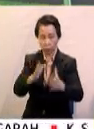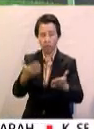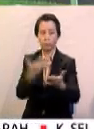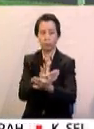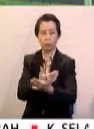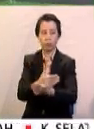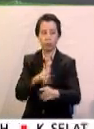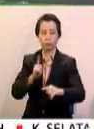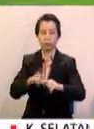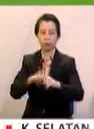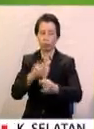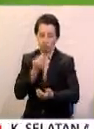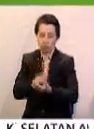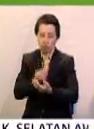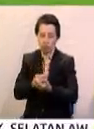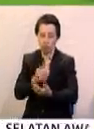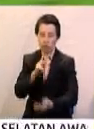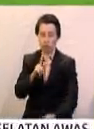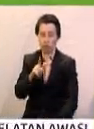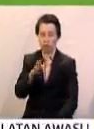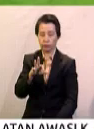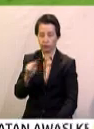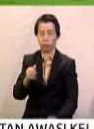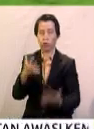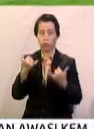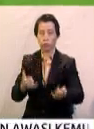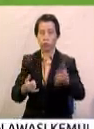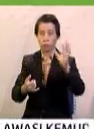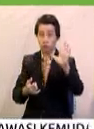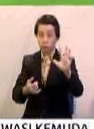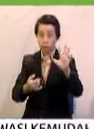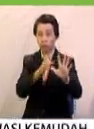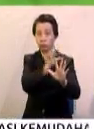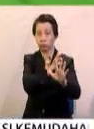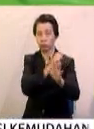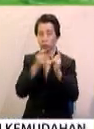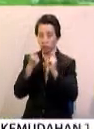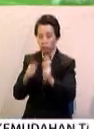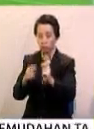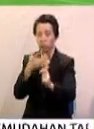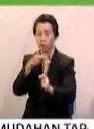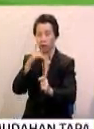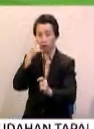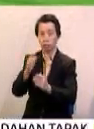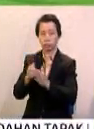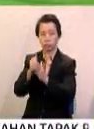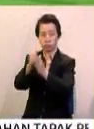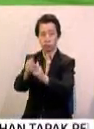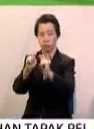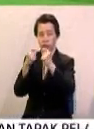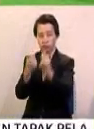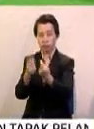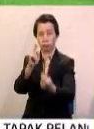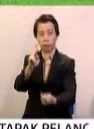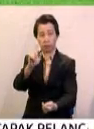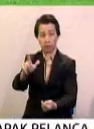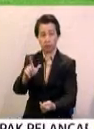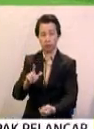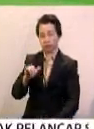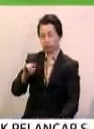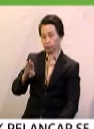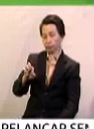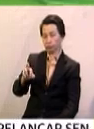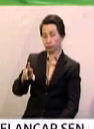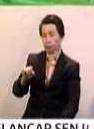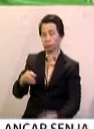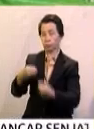kepada kemampuan kewangan KLFA. Setakat ini, sekurang-kurangnya 5 jurulatih telah pun mencuba nasib untuk mengemudi skuad warga kota itu. Yusri akan